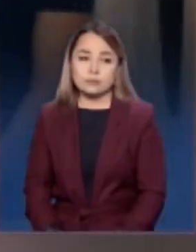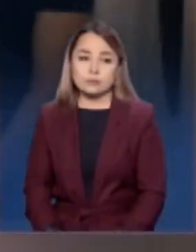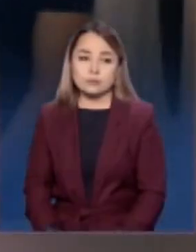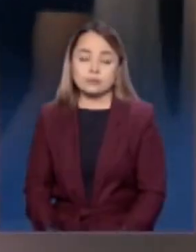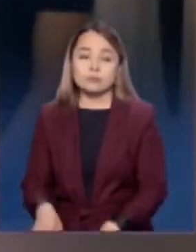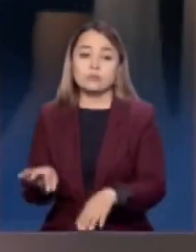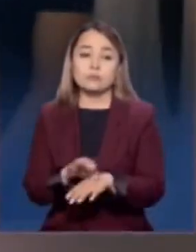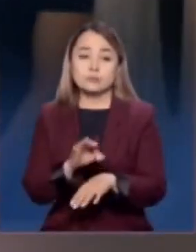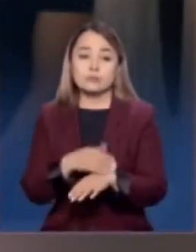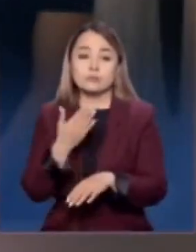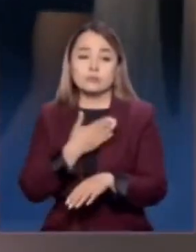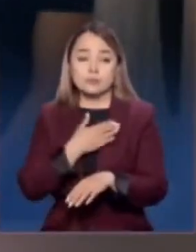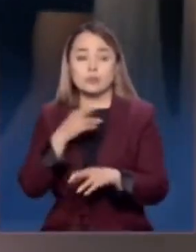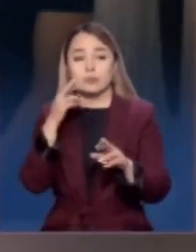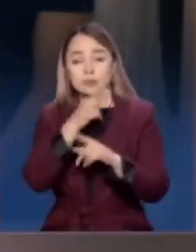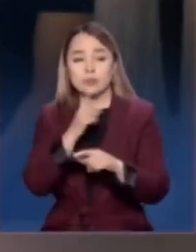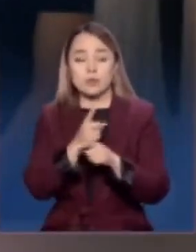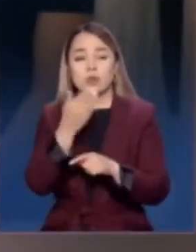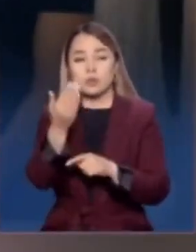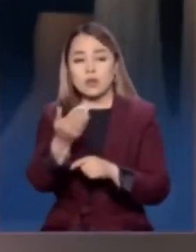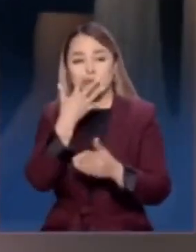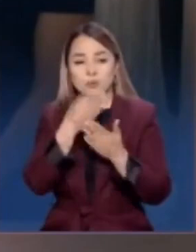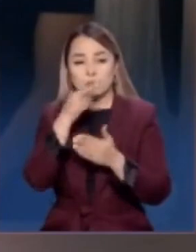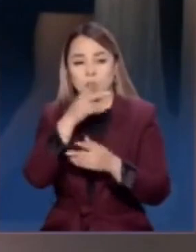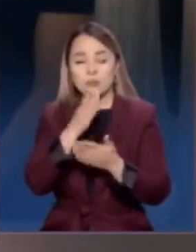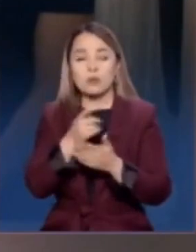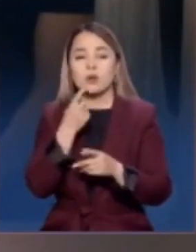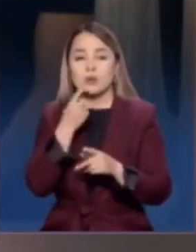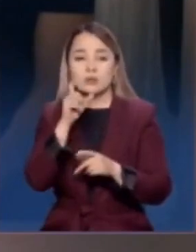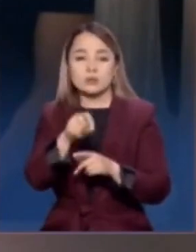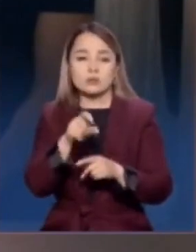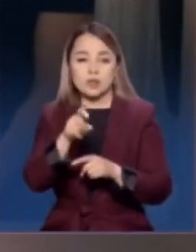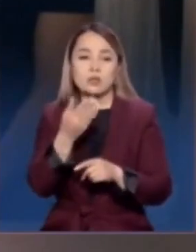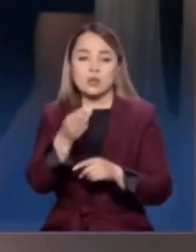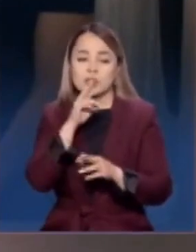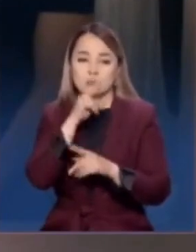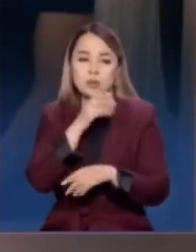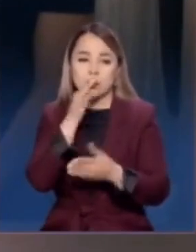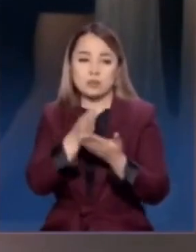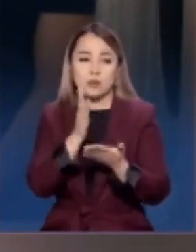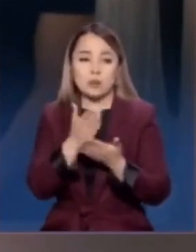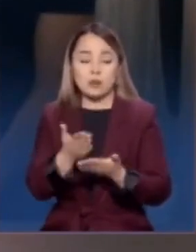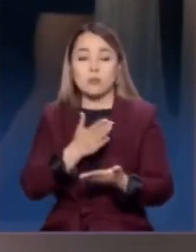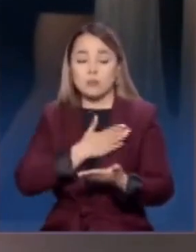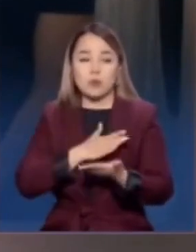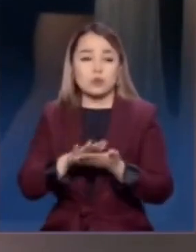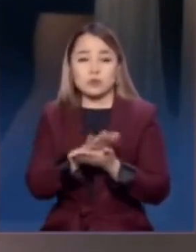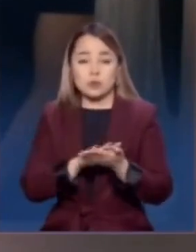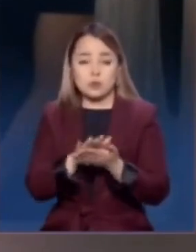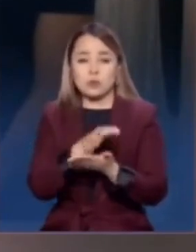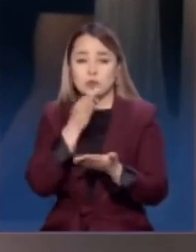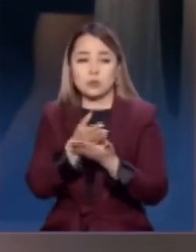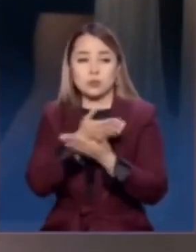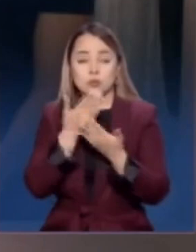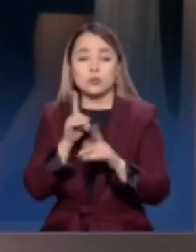Күйеуім, сен де қателігің, сен тілің ашты, сенікі дұрыс емес деп айтады. Менің разылығымды ал.